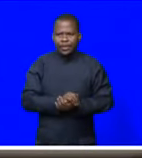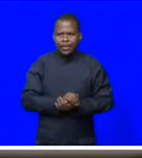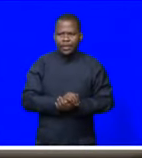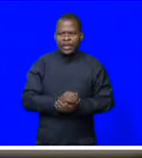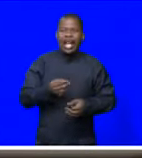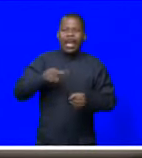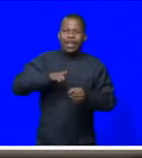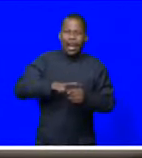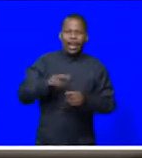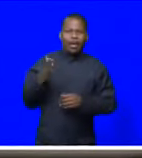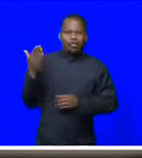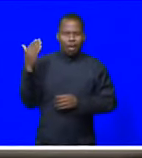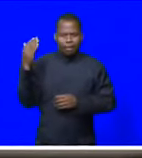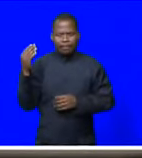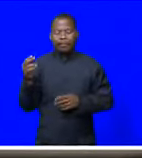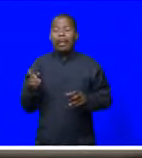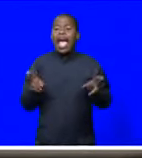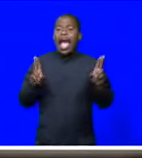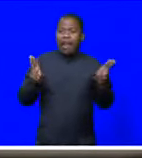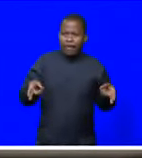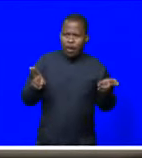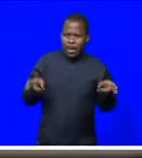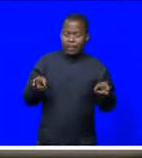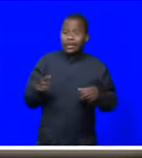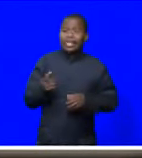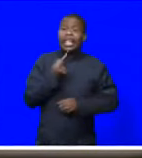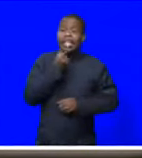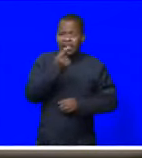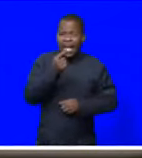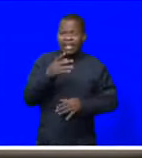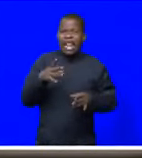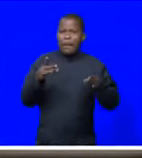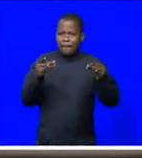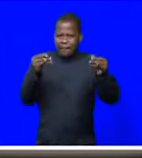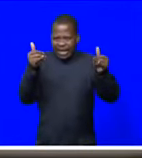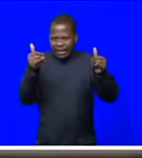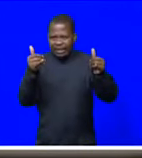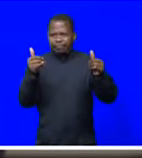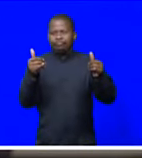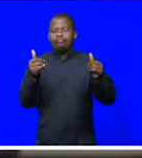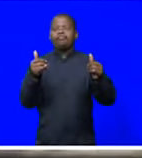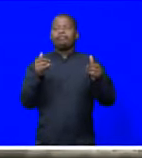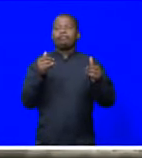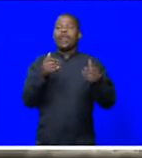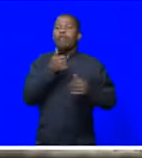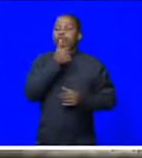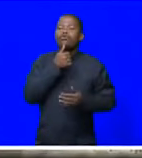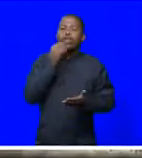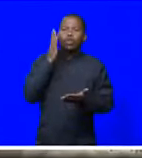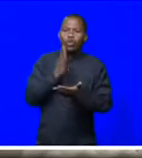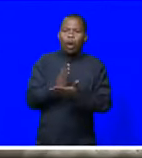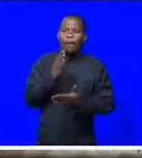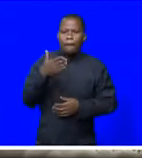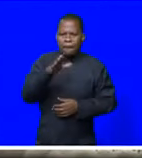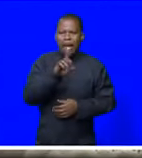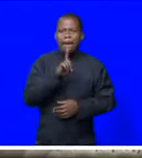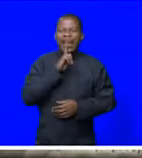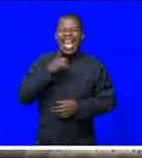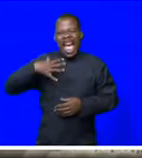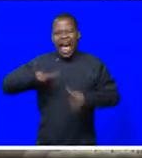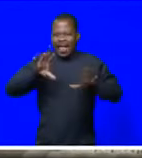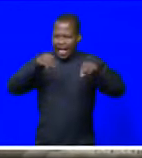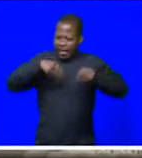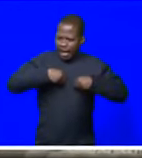itolo sike sathi ngisho lete mvelo lokubuka ukuthi nalabo ma plastic nabo yimini akusuki faneke kulabanye